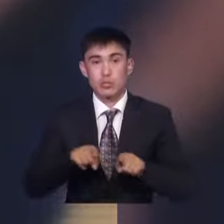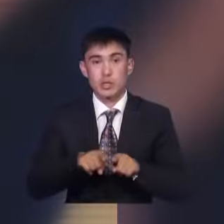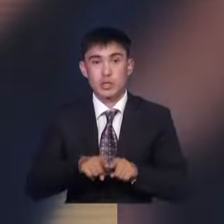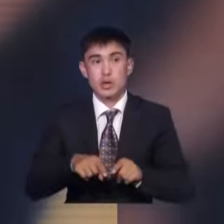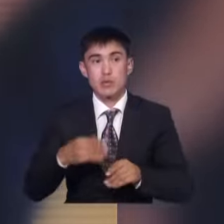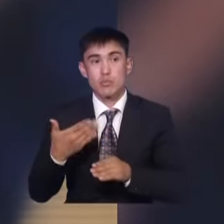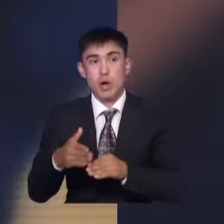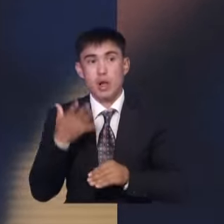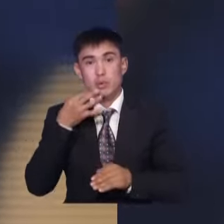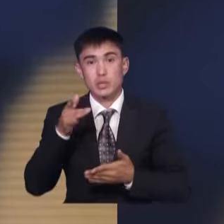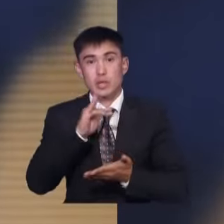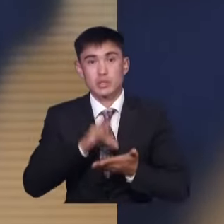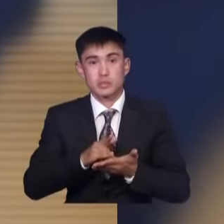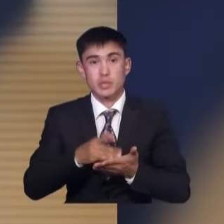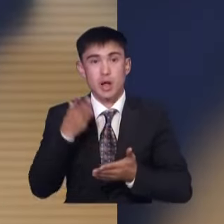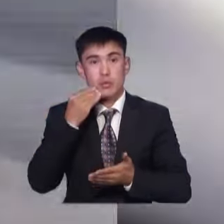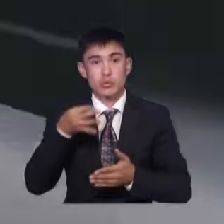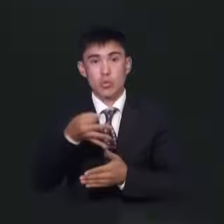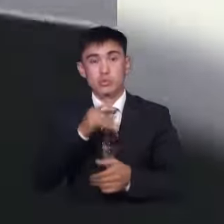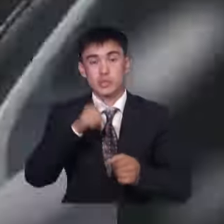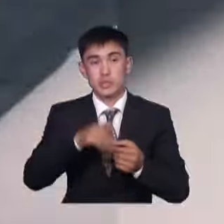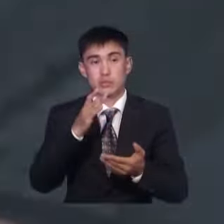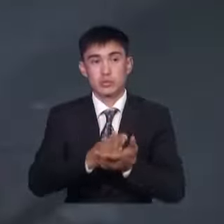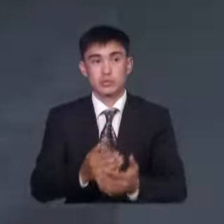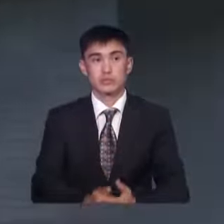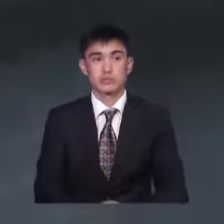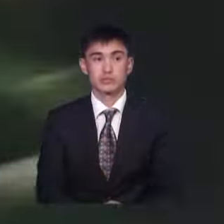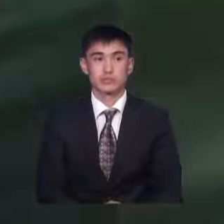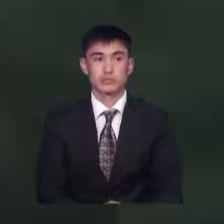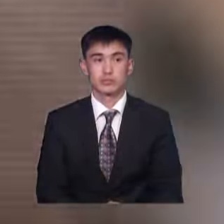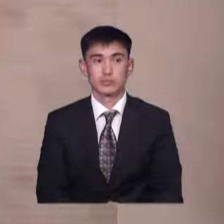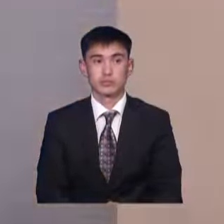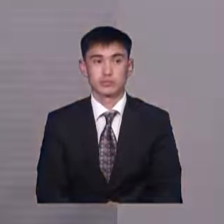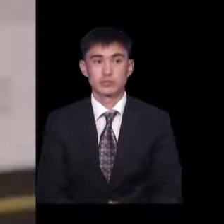басым бөлігі Алматы қаласы мен Алматы облысында тіркеліп отыр.